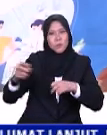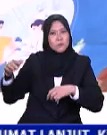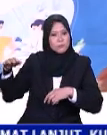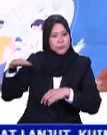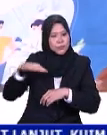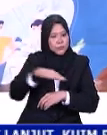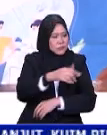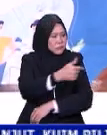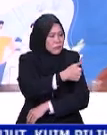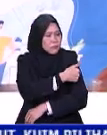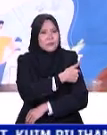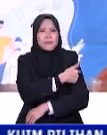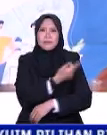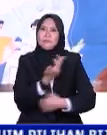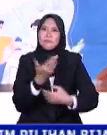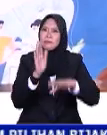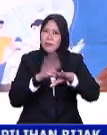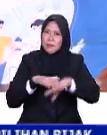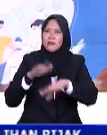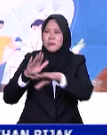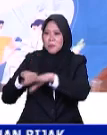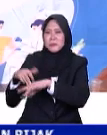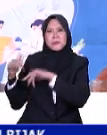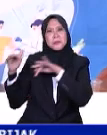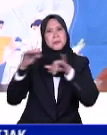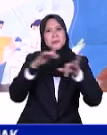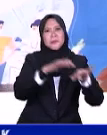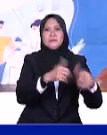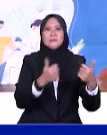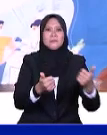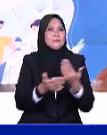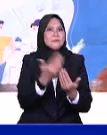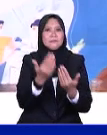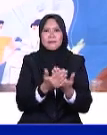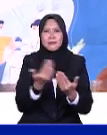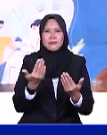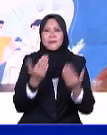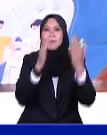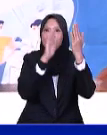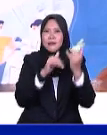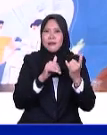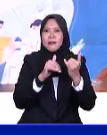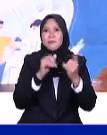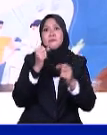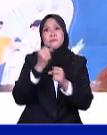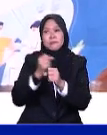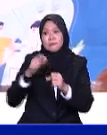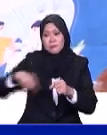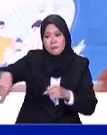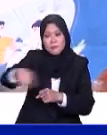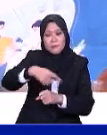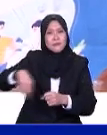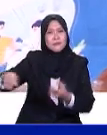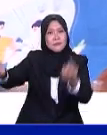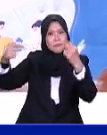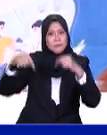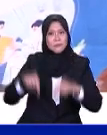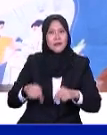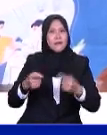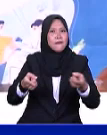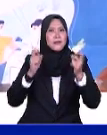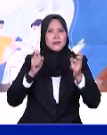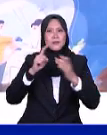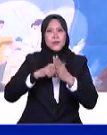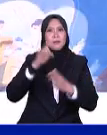Jempol, okey juga dia panggil saya. Jadi saya harap anak buah tu datang. Yang nak